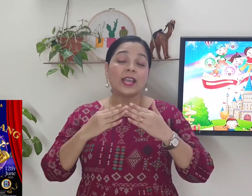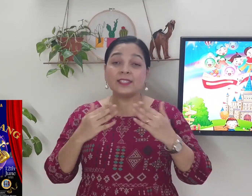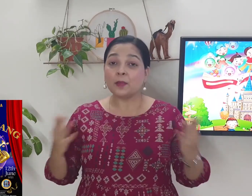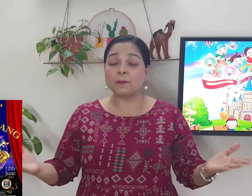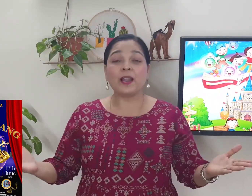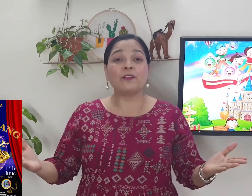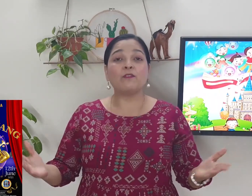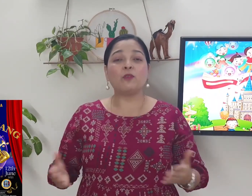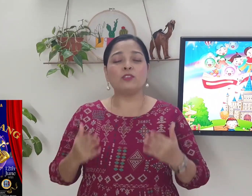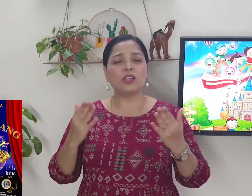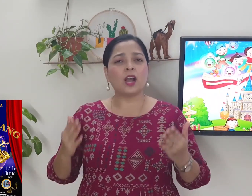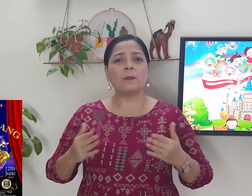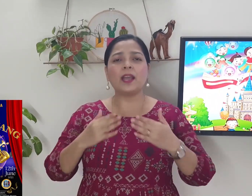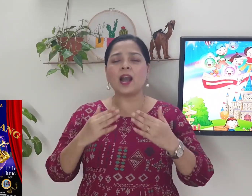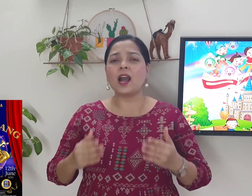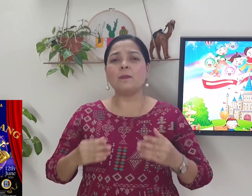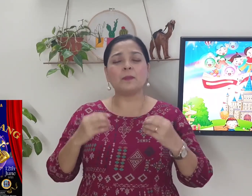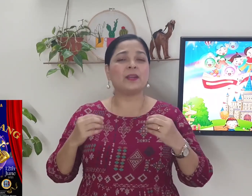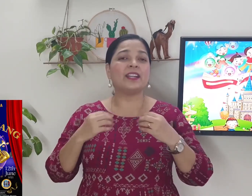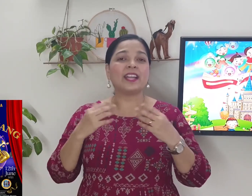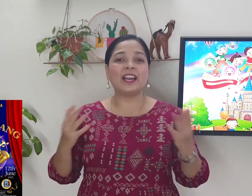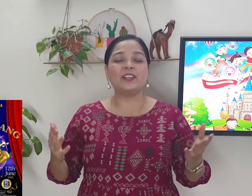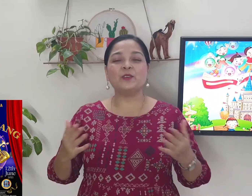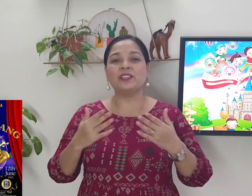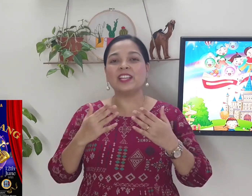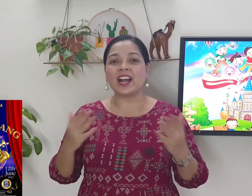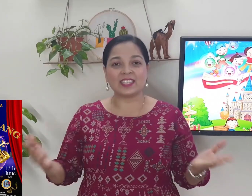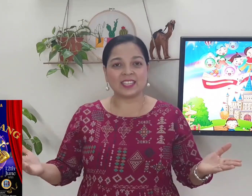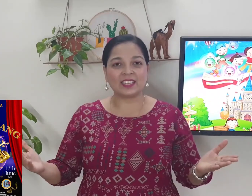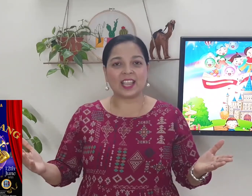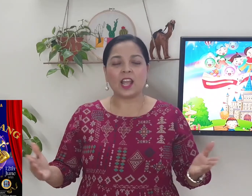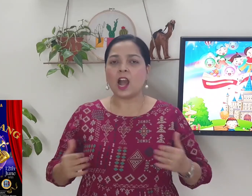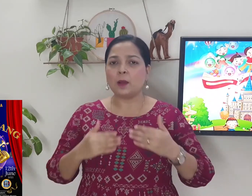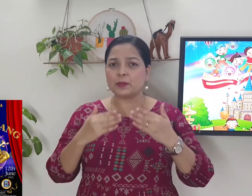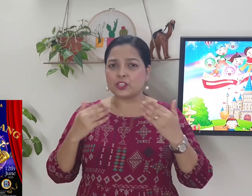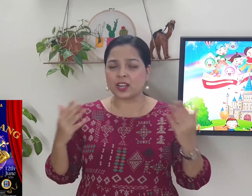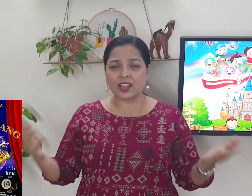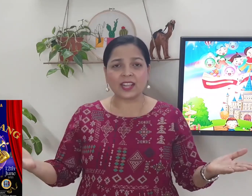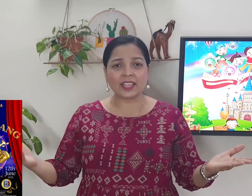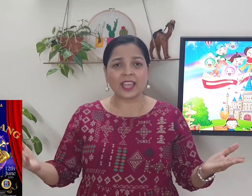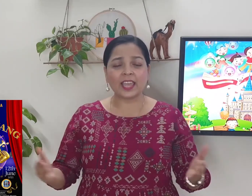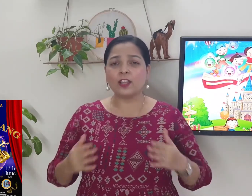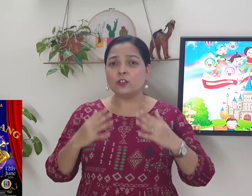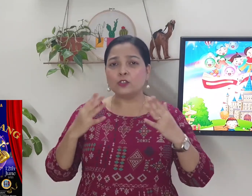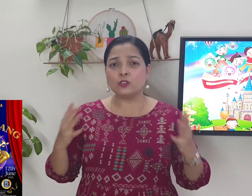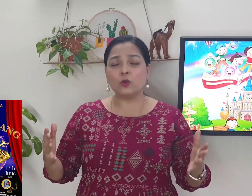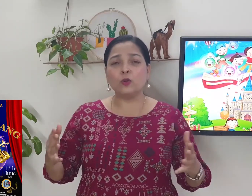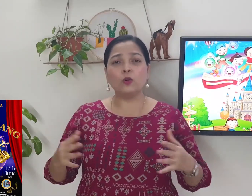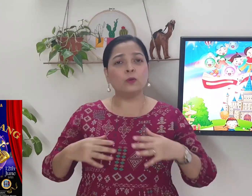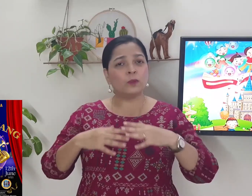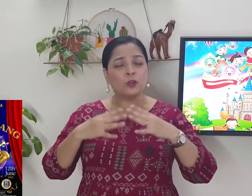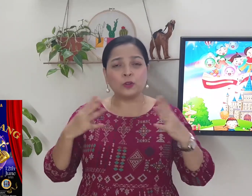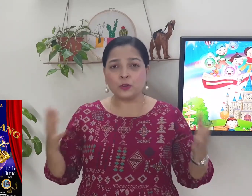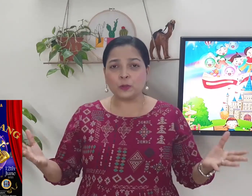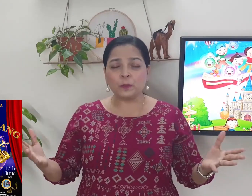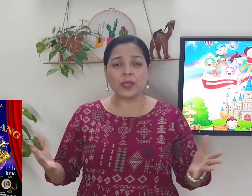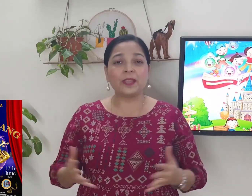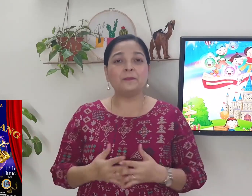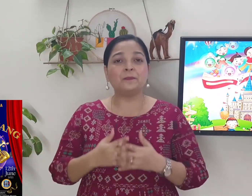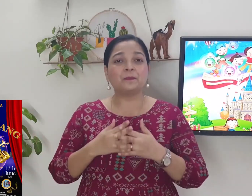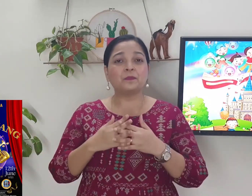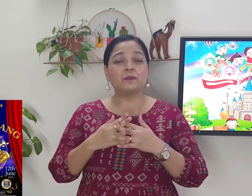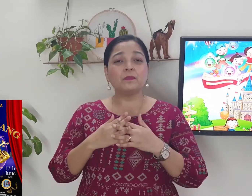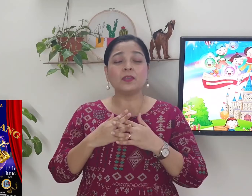असा प्लॅटफॉर्म आहे, तुम्ही आपला टॅलेंट त्यामध्ये दाखवू शकता. जर तुम्ही गात असाल तर तुम्ही सोलो